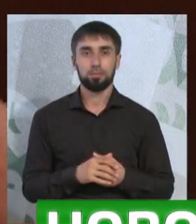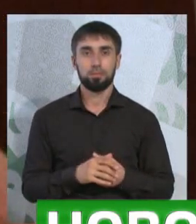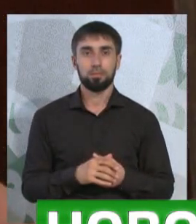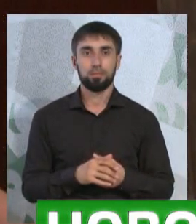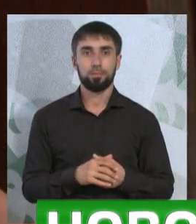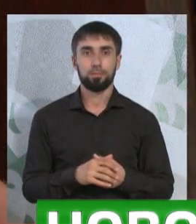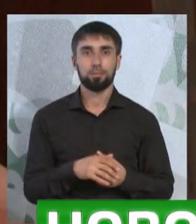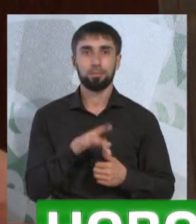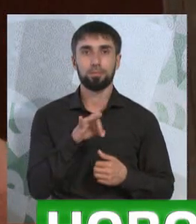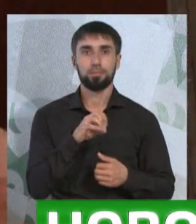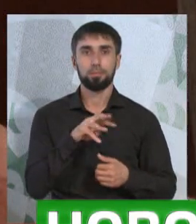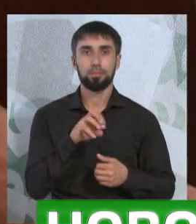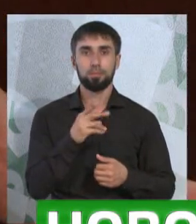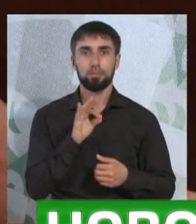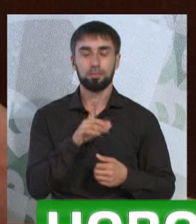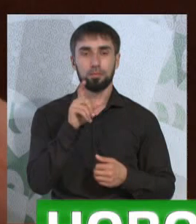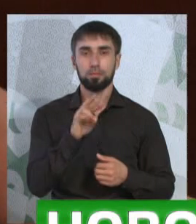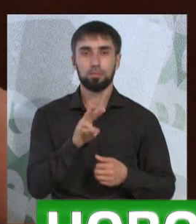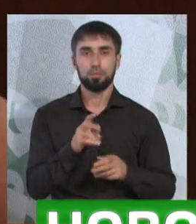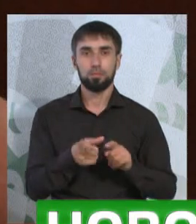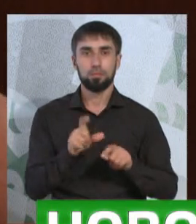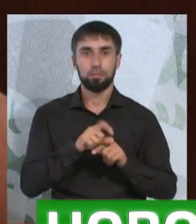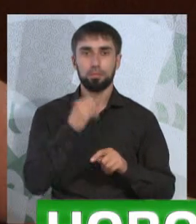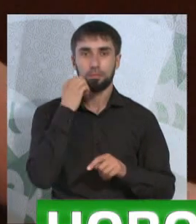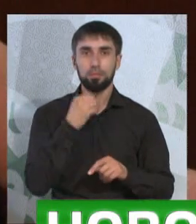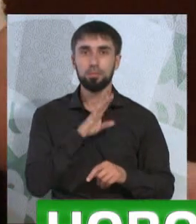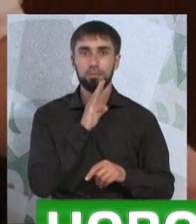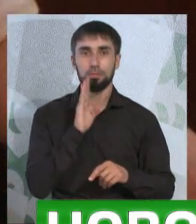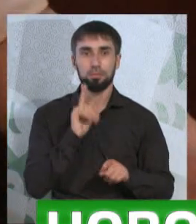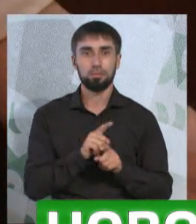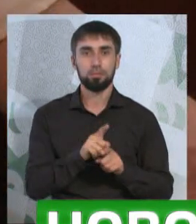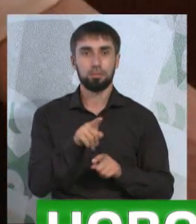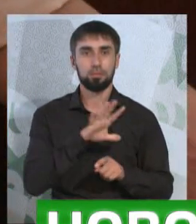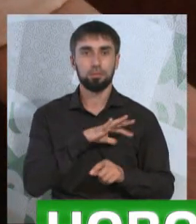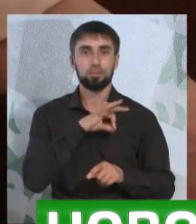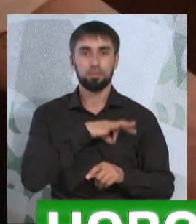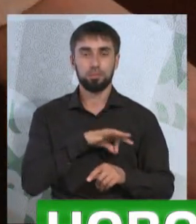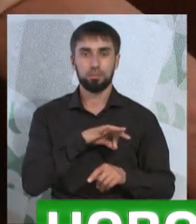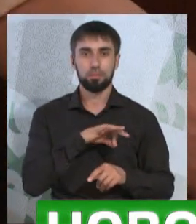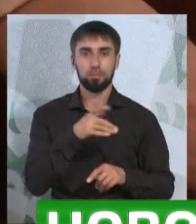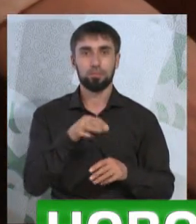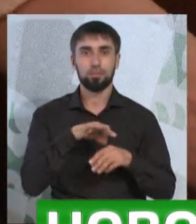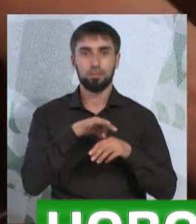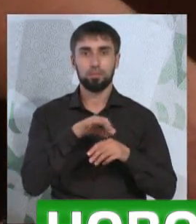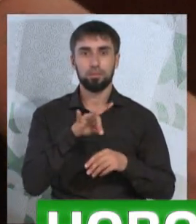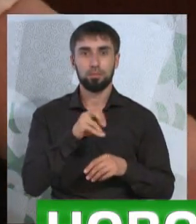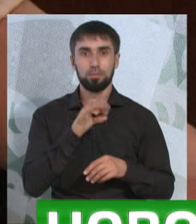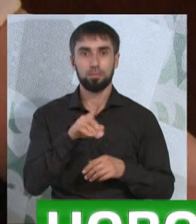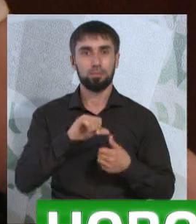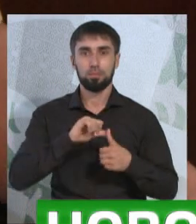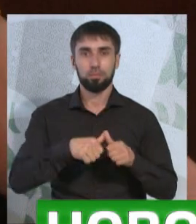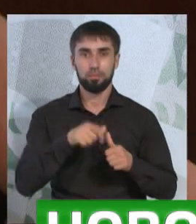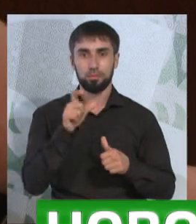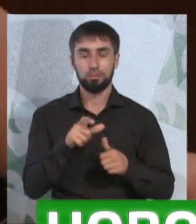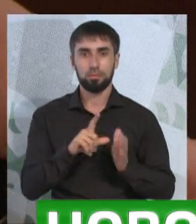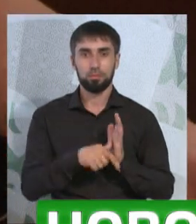он... очень старый такой, мама еще пользовалась этим ремешком. Это кожаный ремешок, он